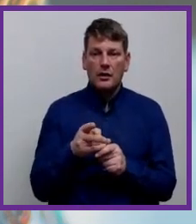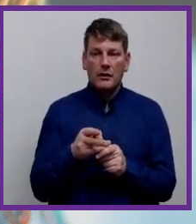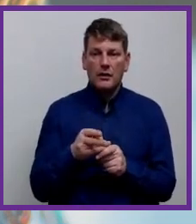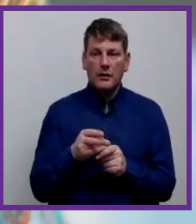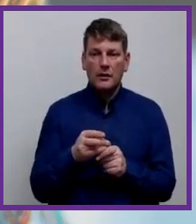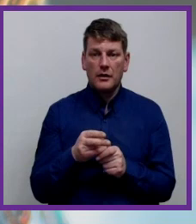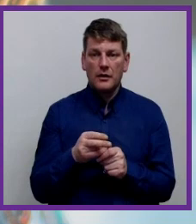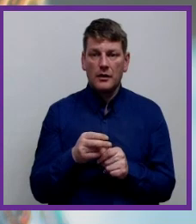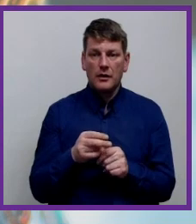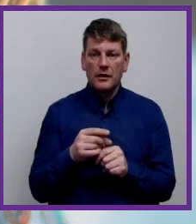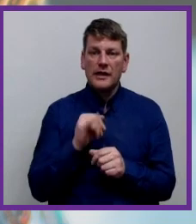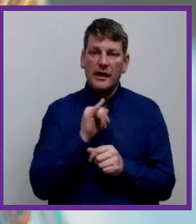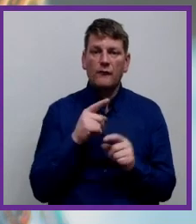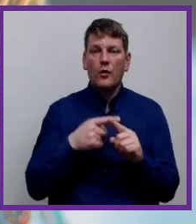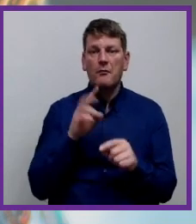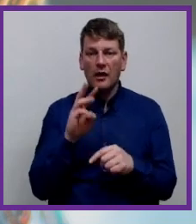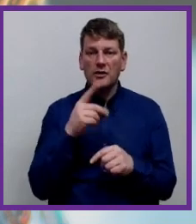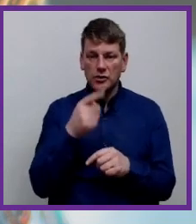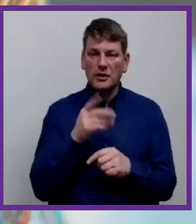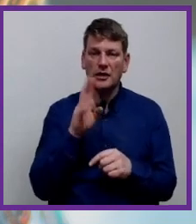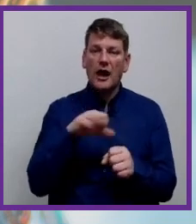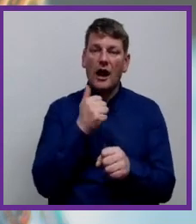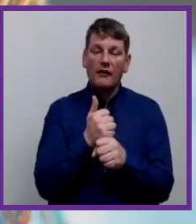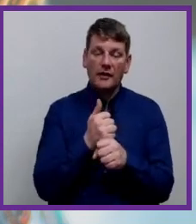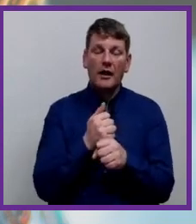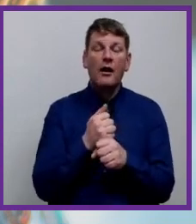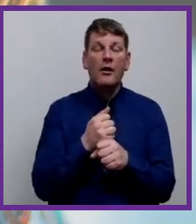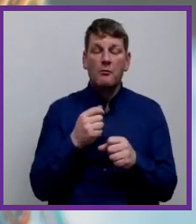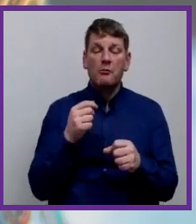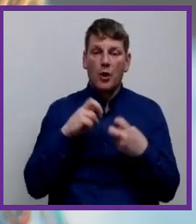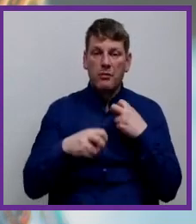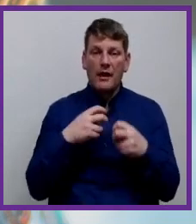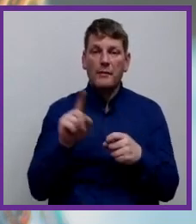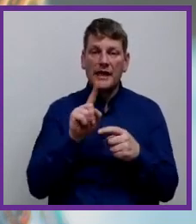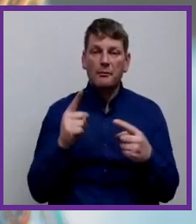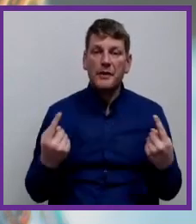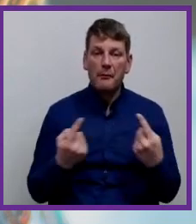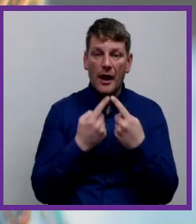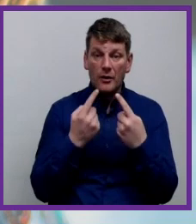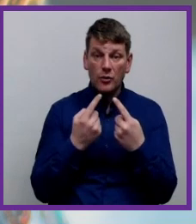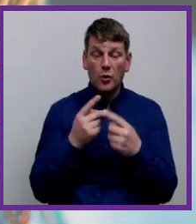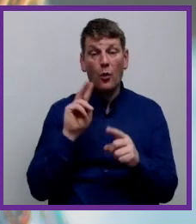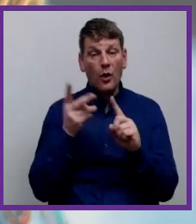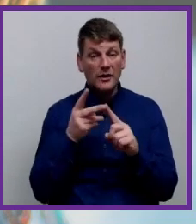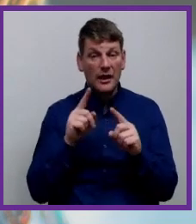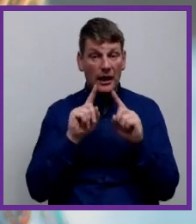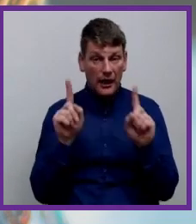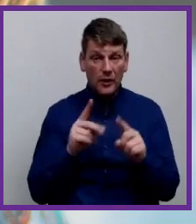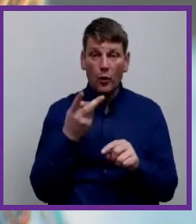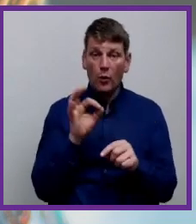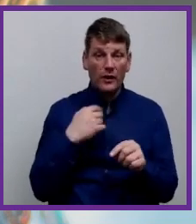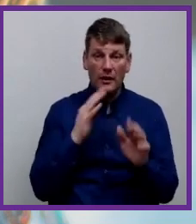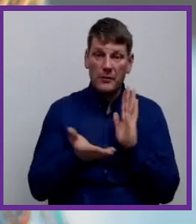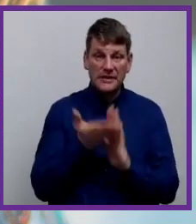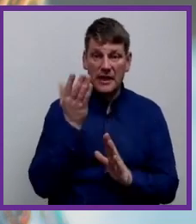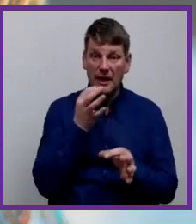kad ievilku, un arī Mārtiņš teica, ka man liekas, ka galvenā problēma ir piemērošana. Un, bet otra lieta, ko mēs, man liekas, nepacēlām